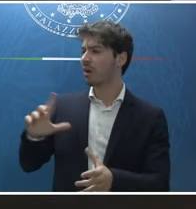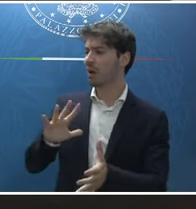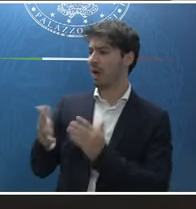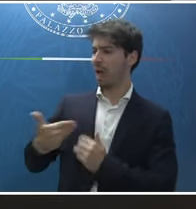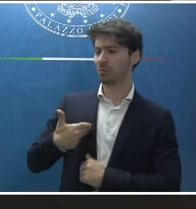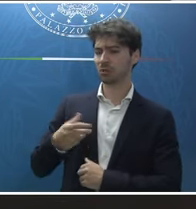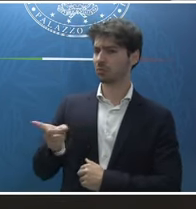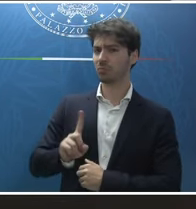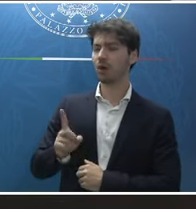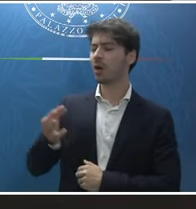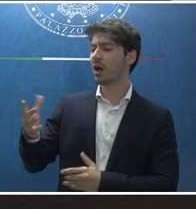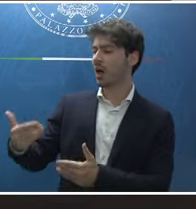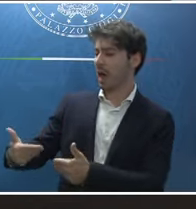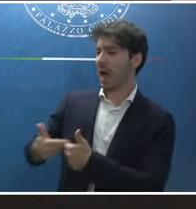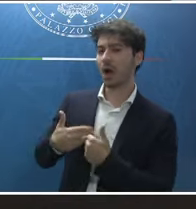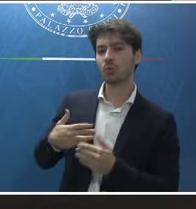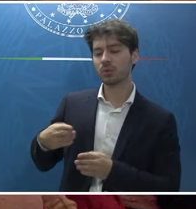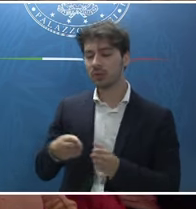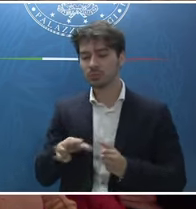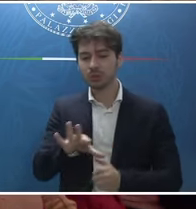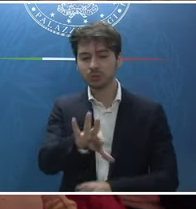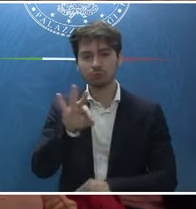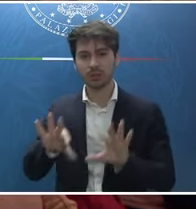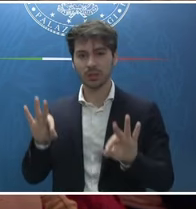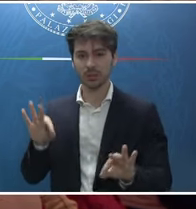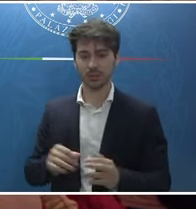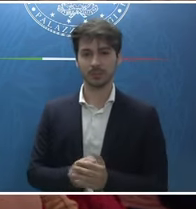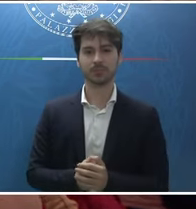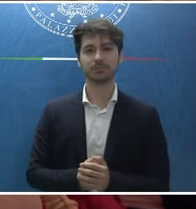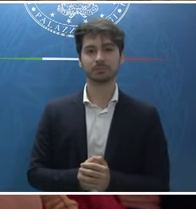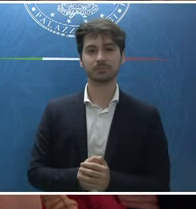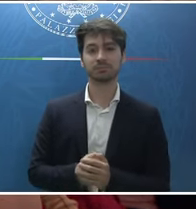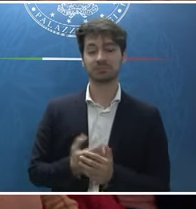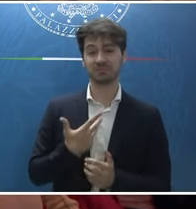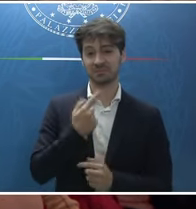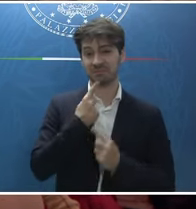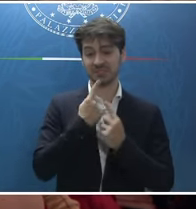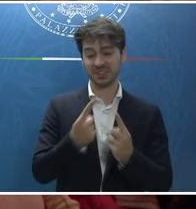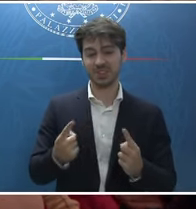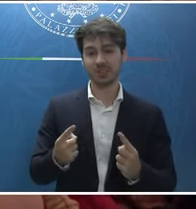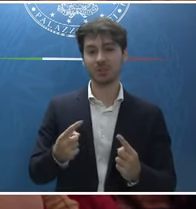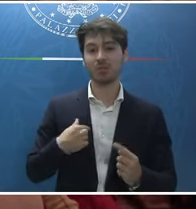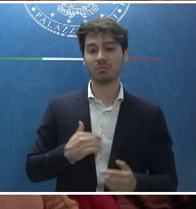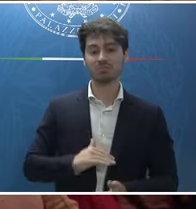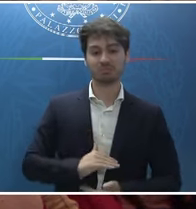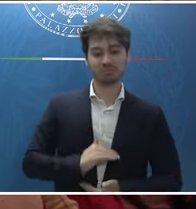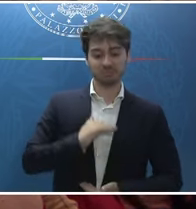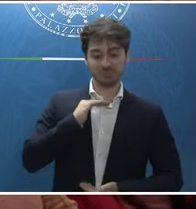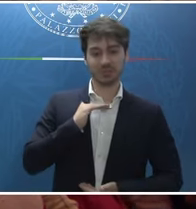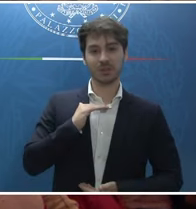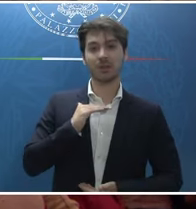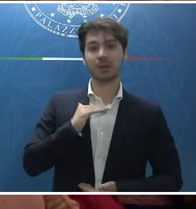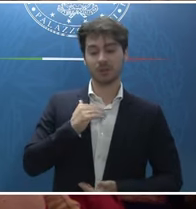ma vogliono indirizzarmi in alcune scelte. Posso dire che come percorso di crescita la comunità è